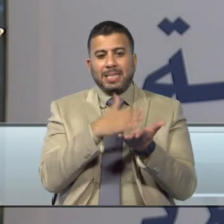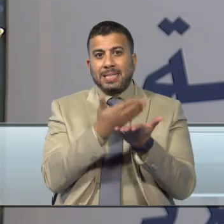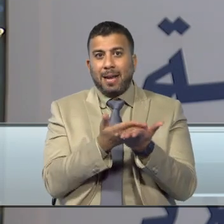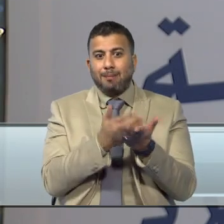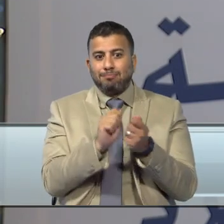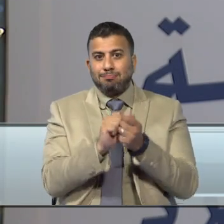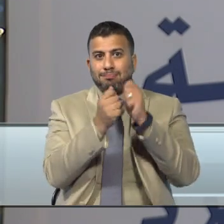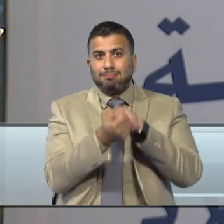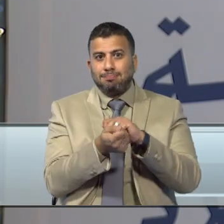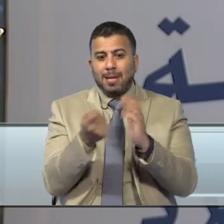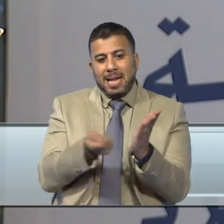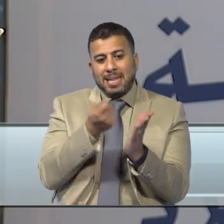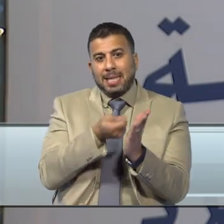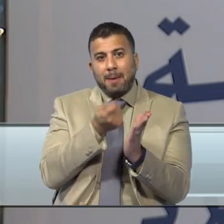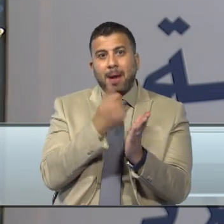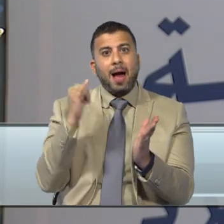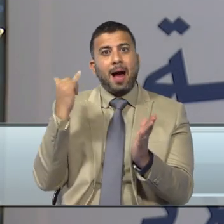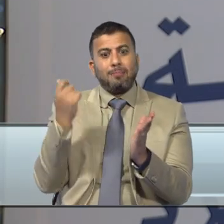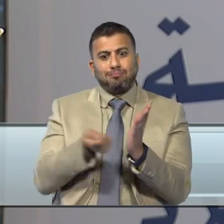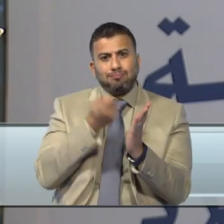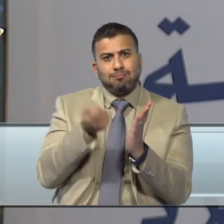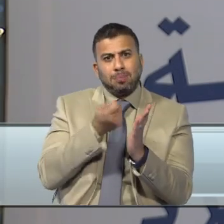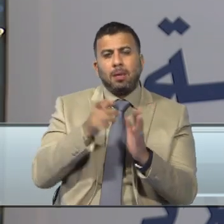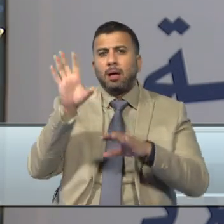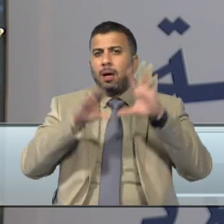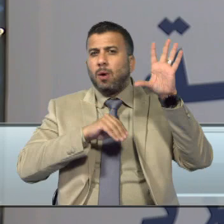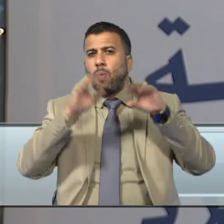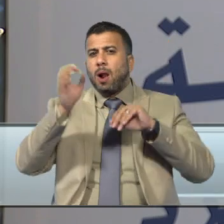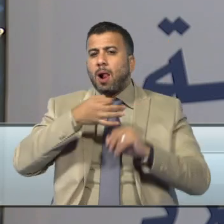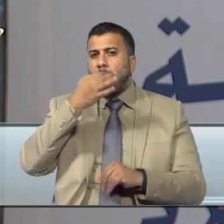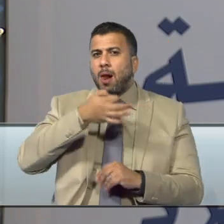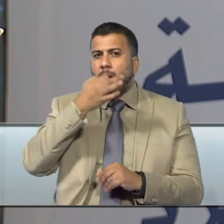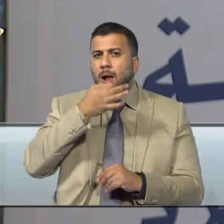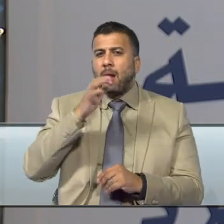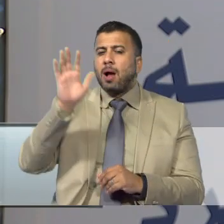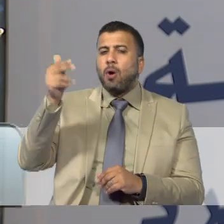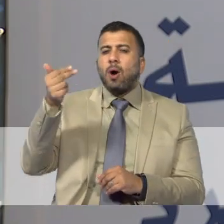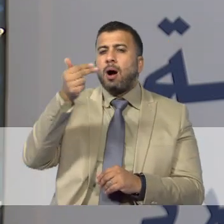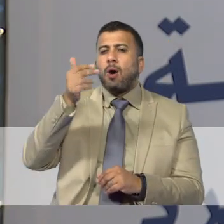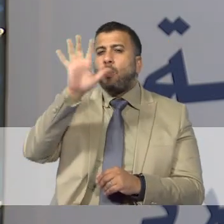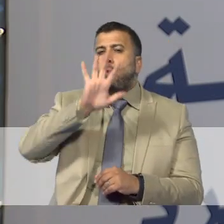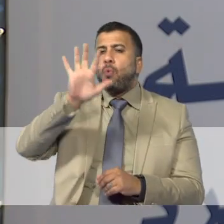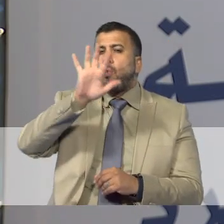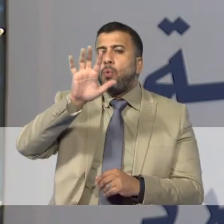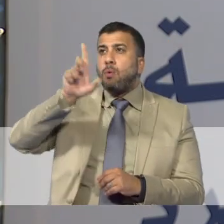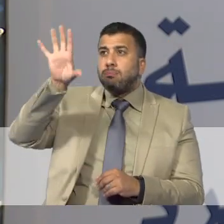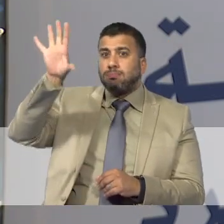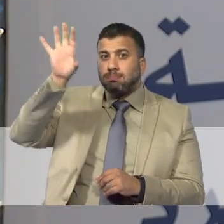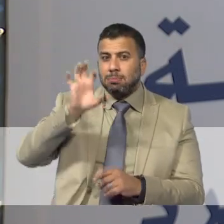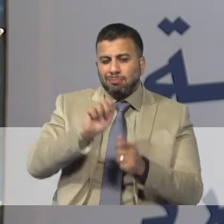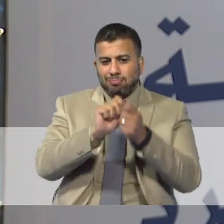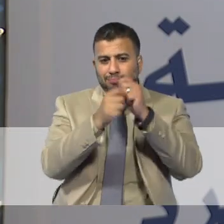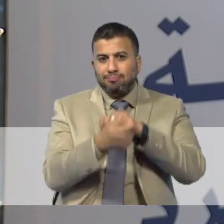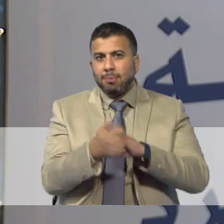ومن الكتابة الأدبية والكتابة الروائية الموجودة في الغرب والترجمات التي تترجم، وأنتم في الشارقة لكم